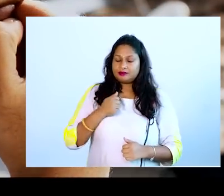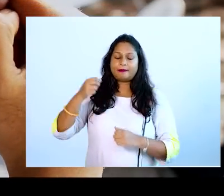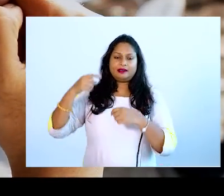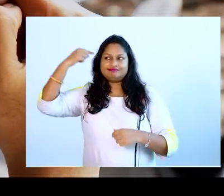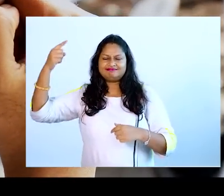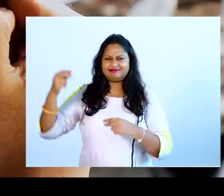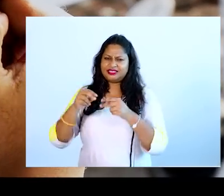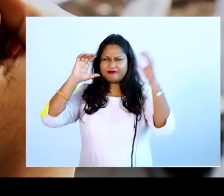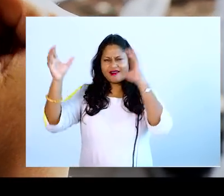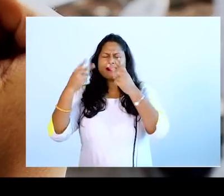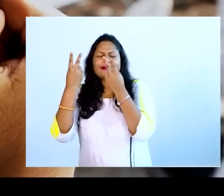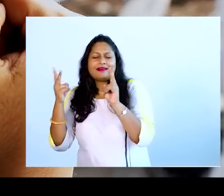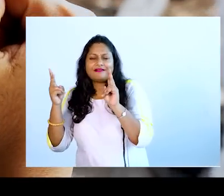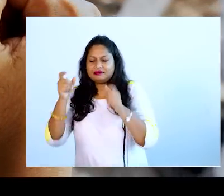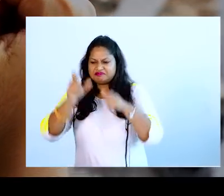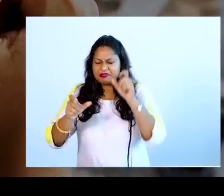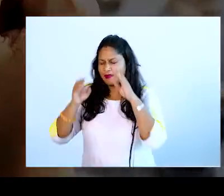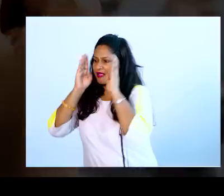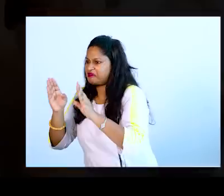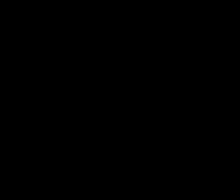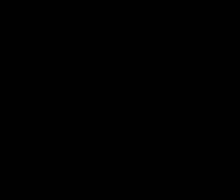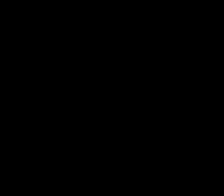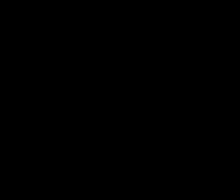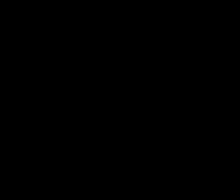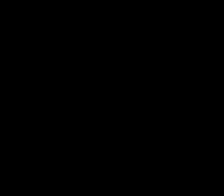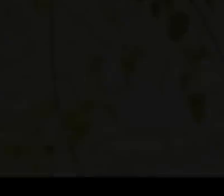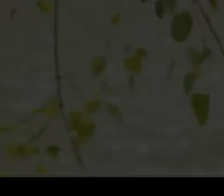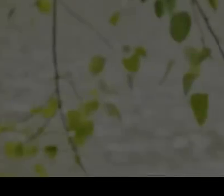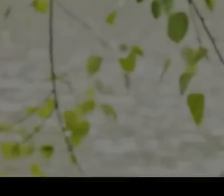कोई आवाज नहीं, ना कोई सुनने वाला।